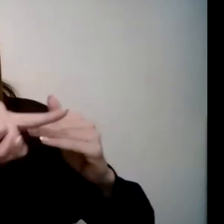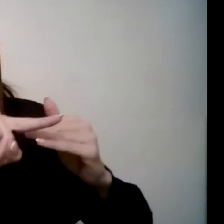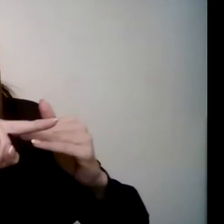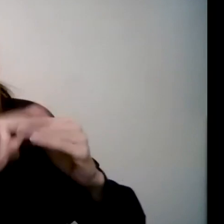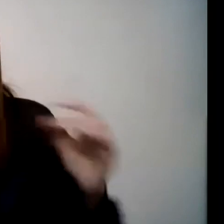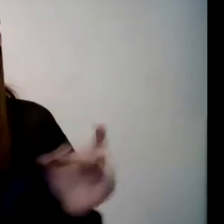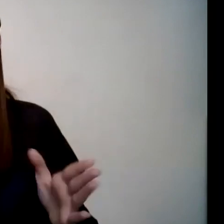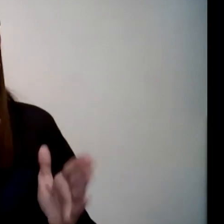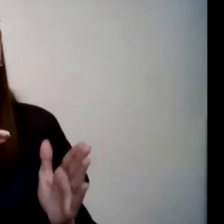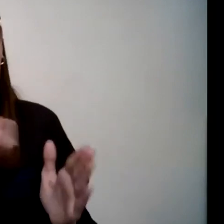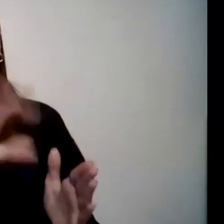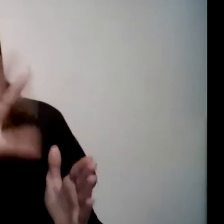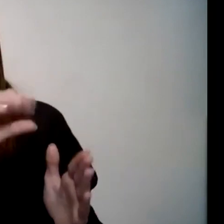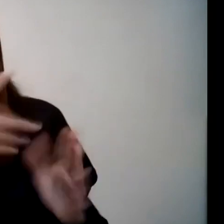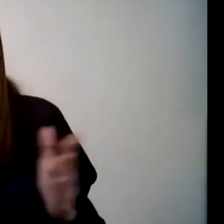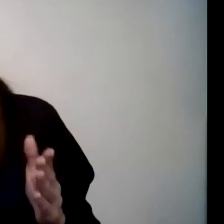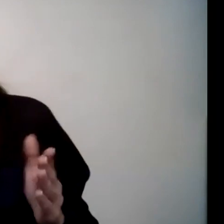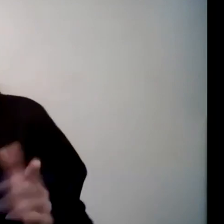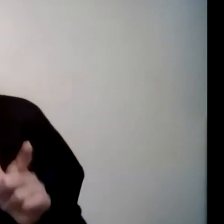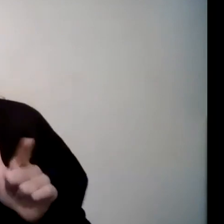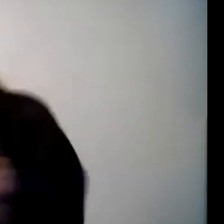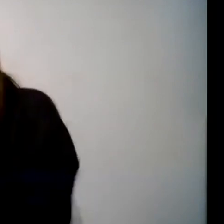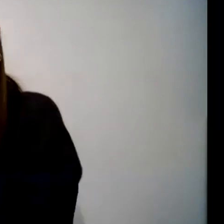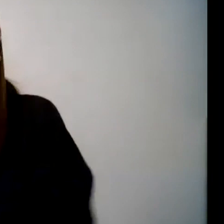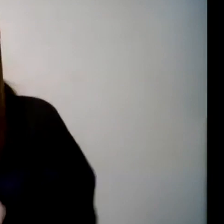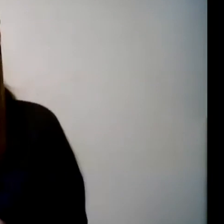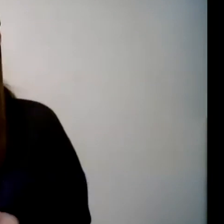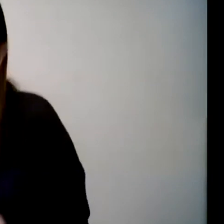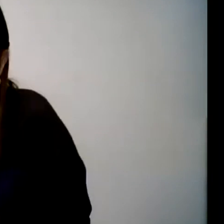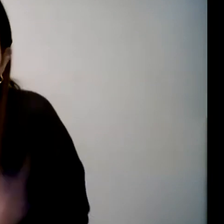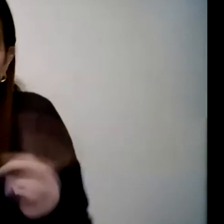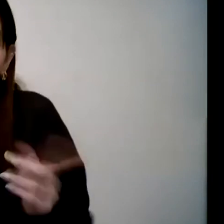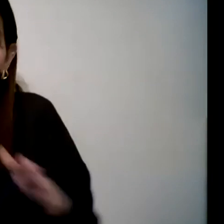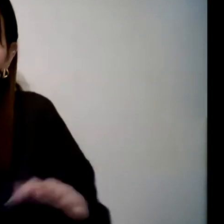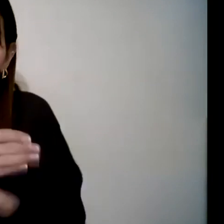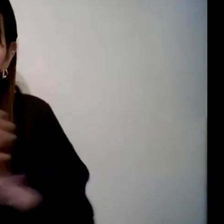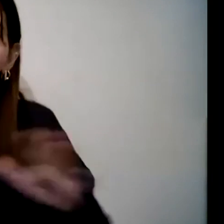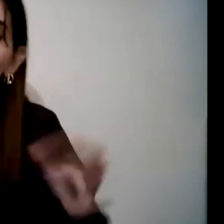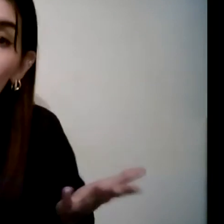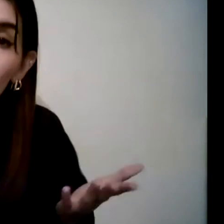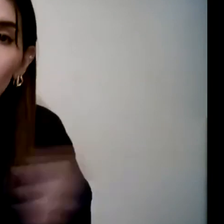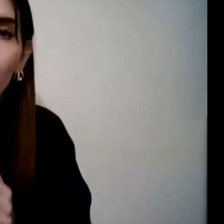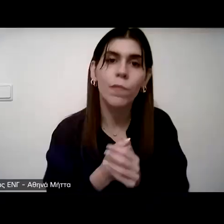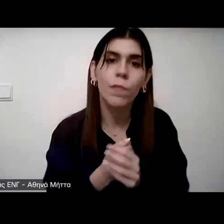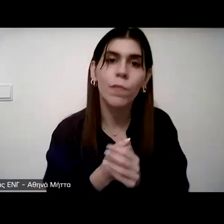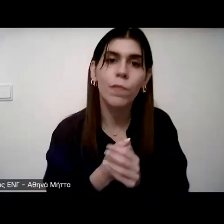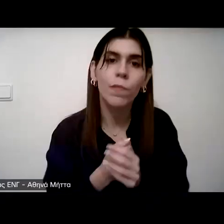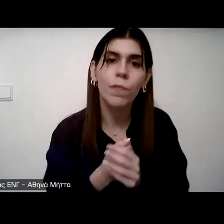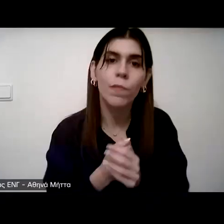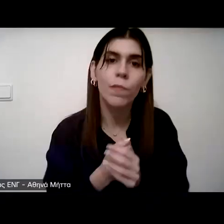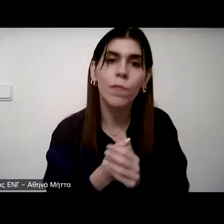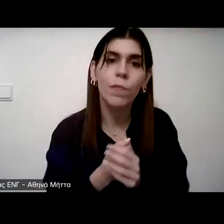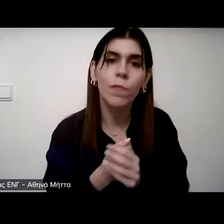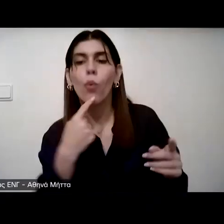μια ομάδα. Συμφωνώ απολύτως και σας ευχαριστώ πολύ. Επίσης, το παπάκι δεν μπορεί να